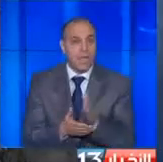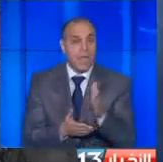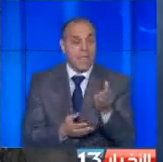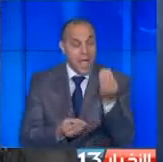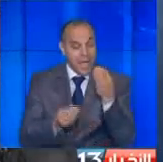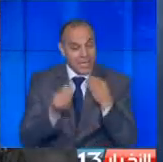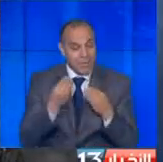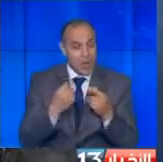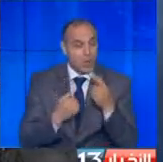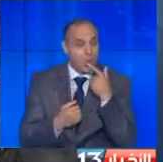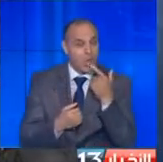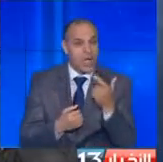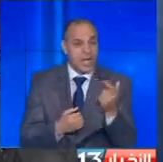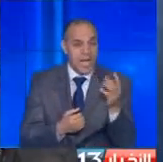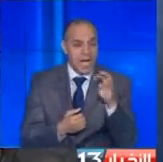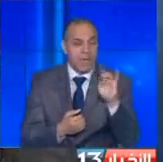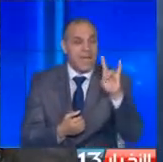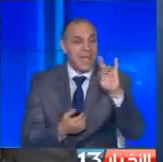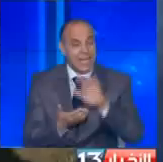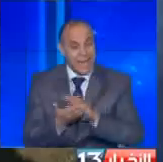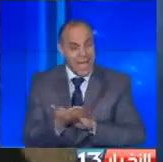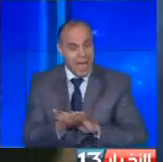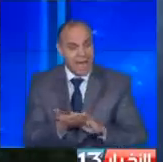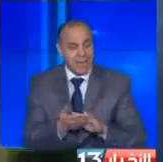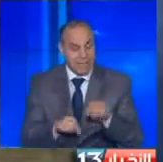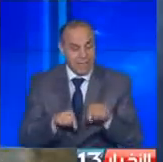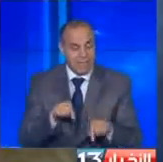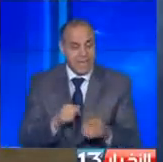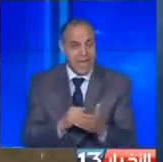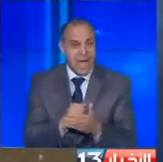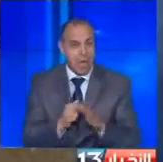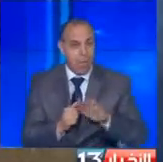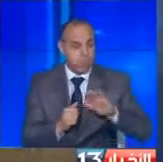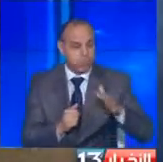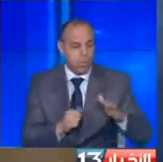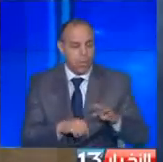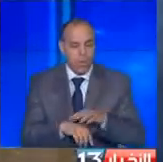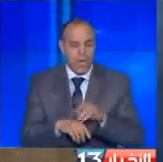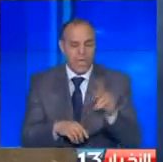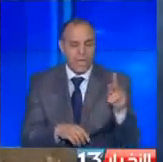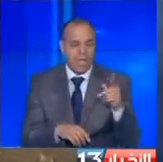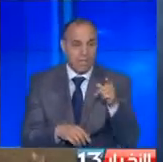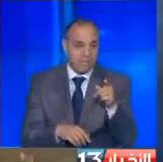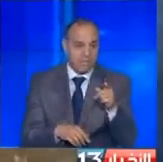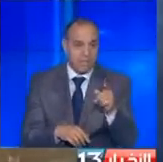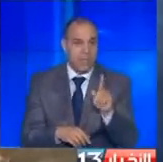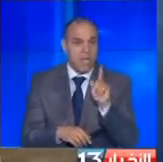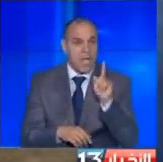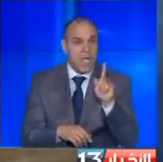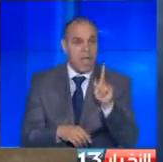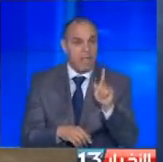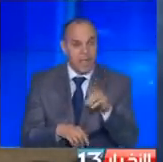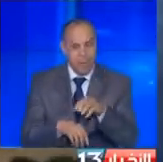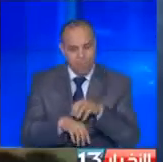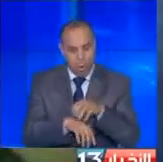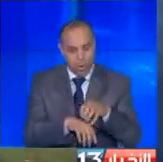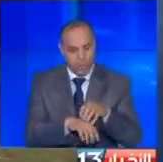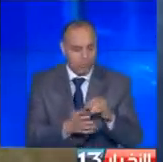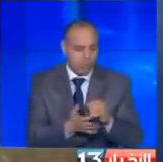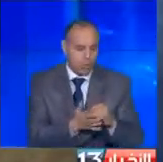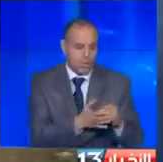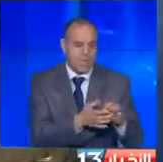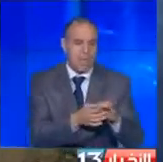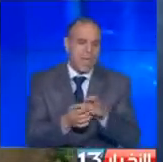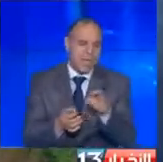التجربة شملت قرابة 40 هكتار من الأراضي الفلاحية بمرتفعات ولاية الكاف، وخاصة بمعتمديات لوكسور